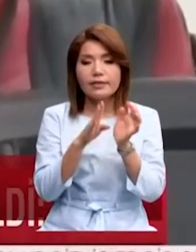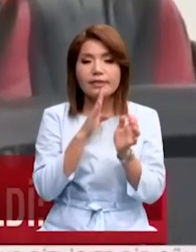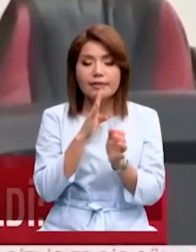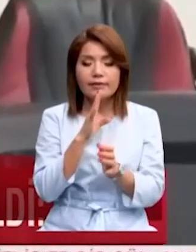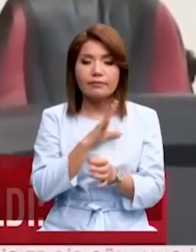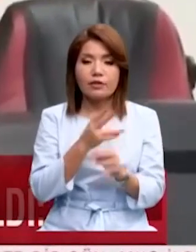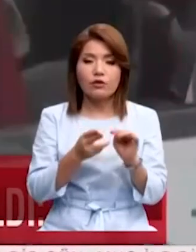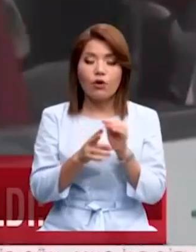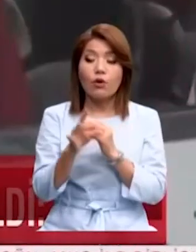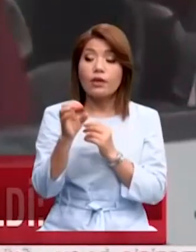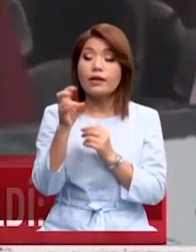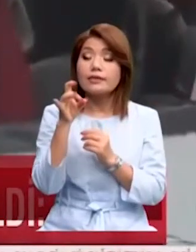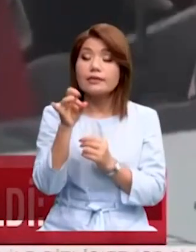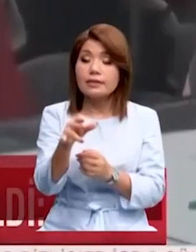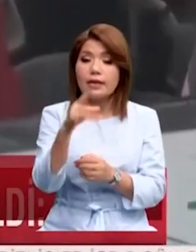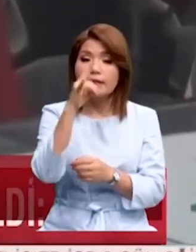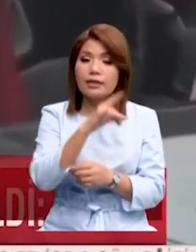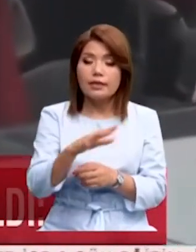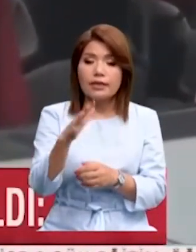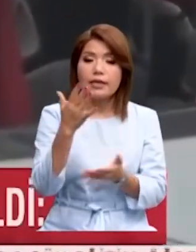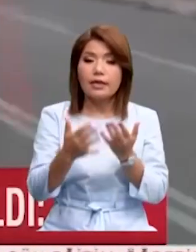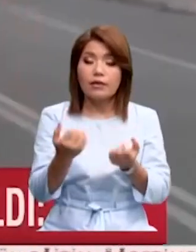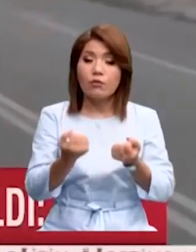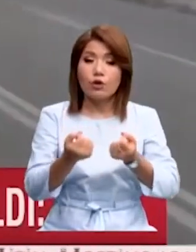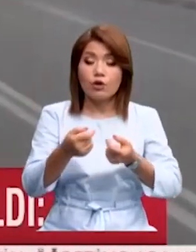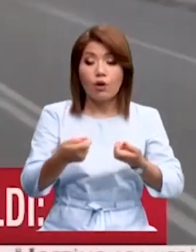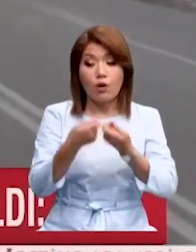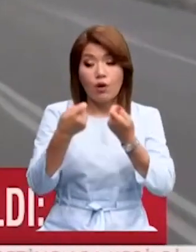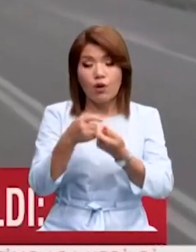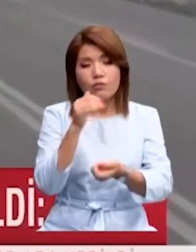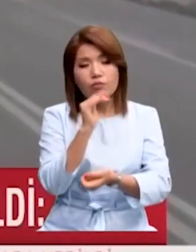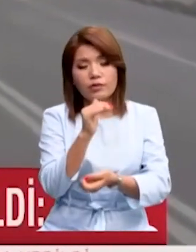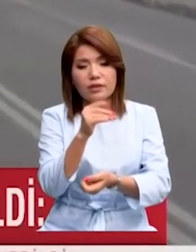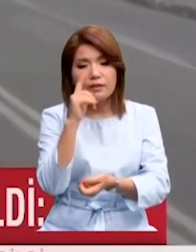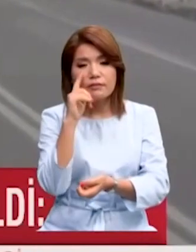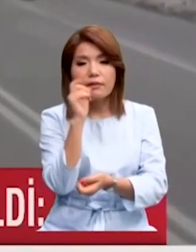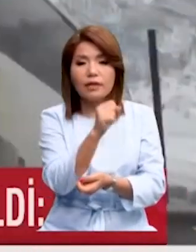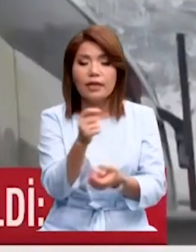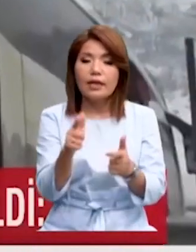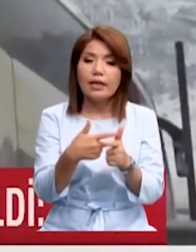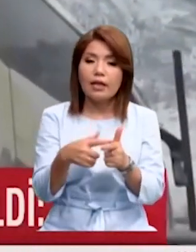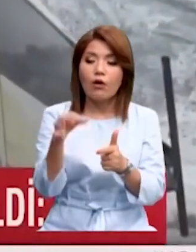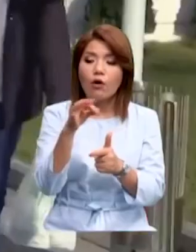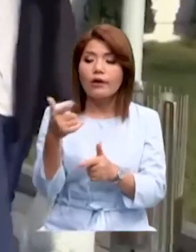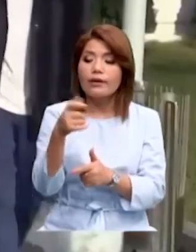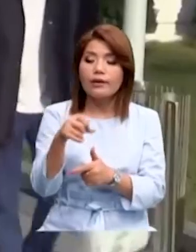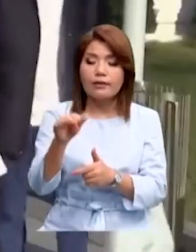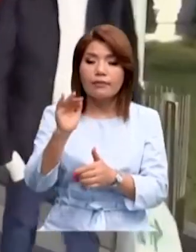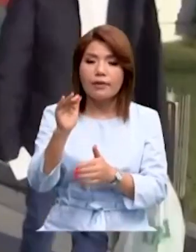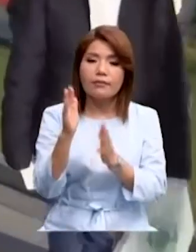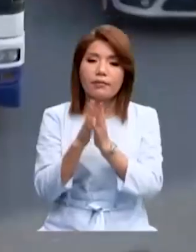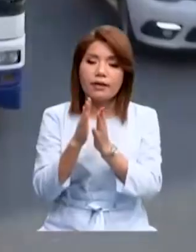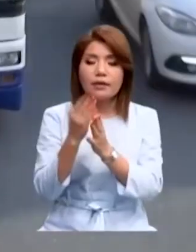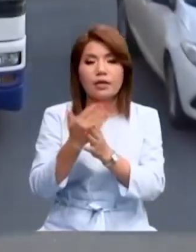девушка. Туроператоры рекомендуют казахстанцам, в случае, если водитель нарушает правила, обратиться к нему с замечанием или рассказать об этом гиду, в крайнем случае